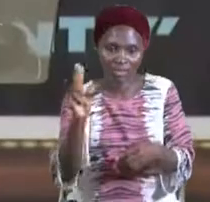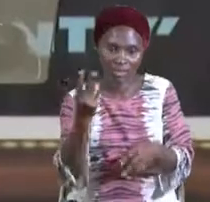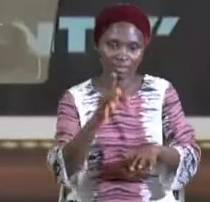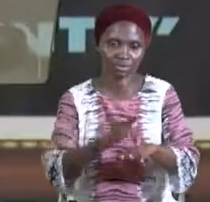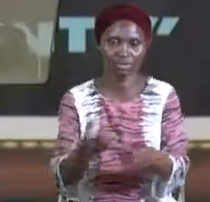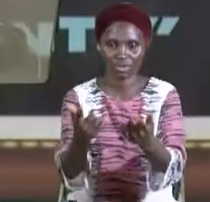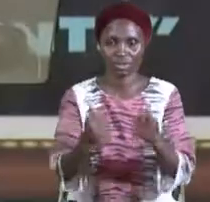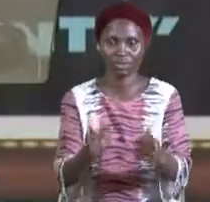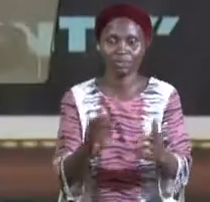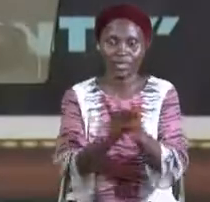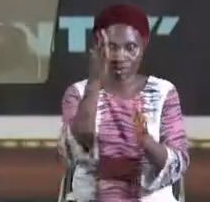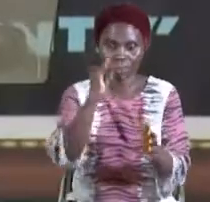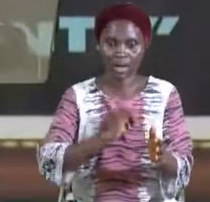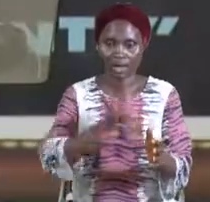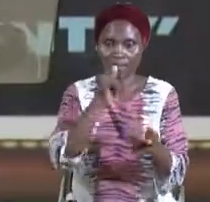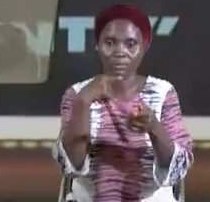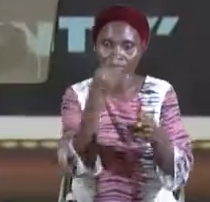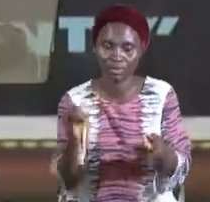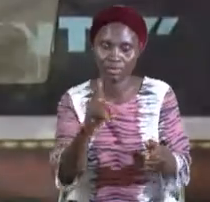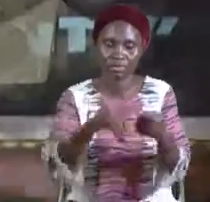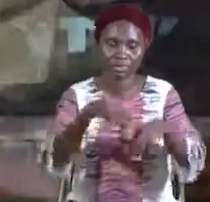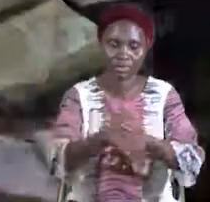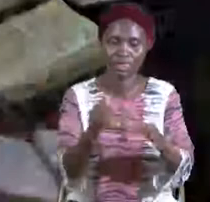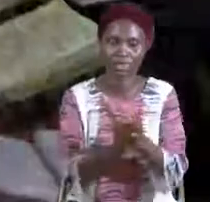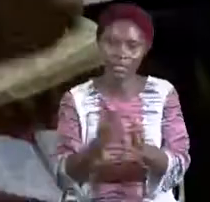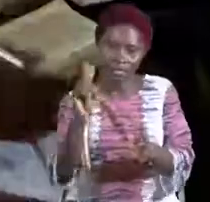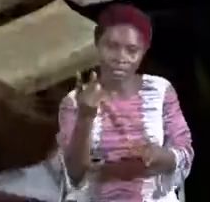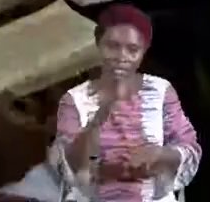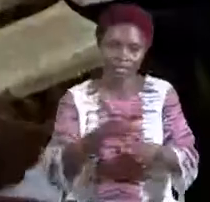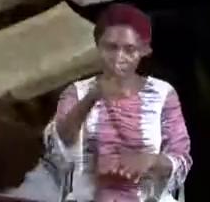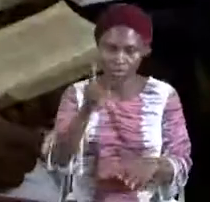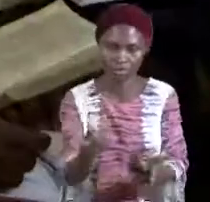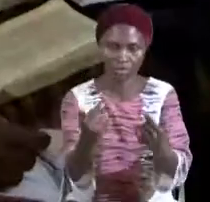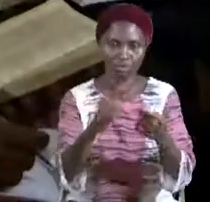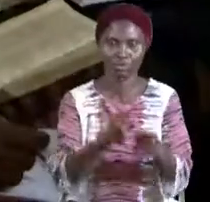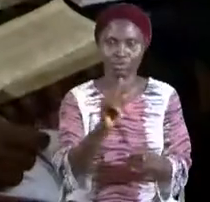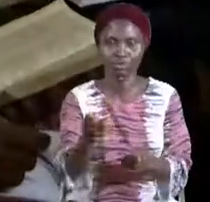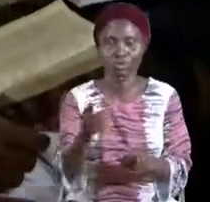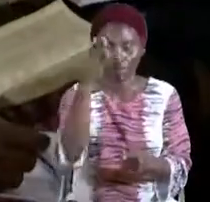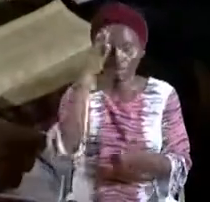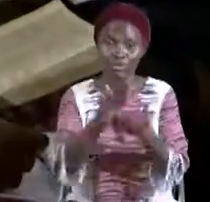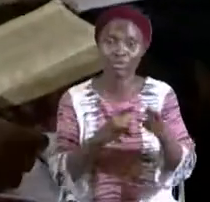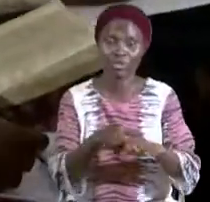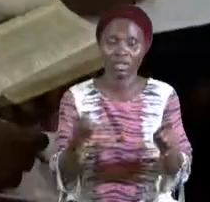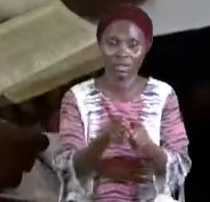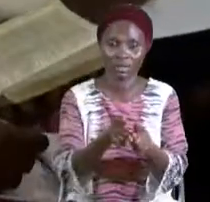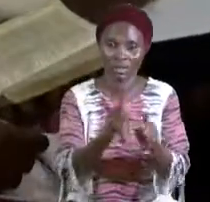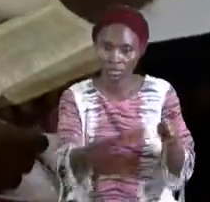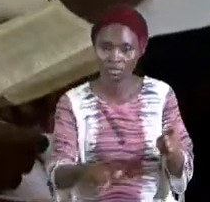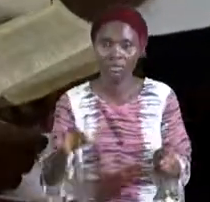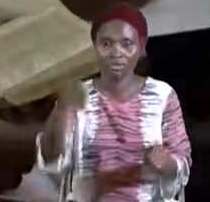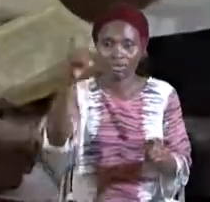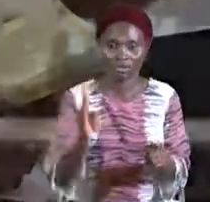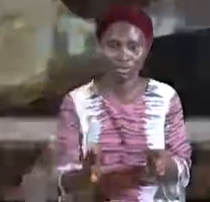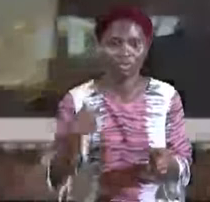venue. C'est pourquoi je vous dis ce soir, une seconde touche doit venir pour vous. Vous savez, parfois, en tant que croyant enfant de Dieu,